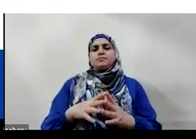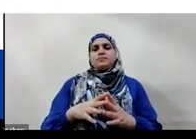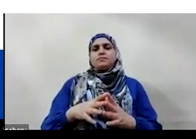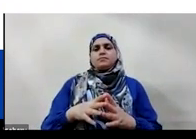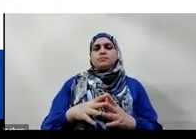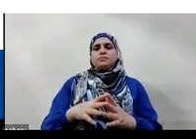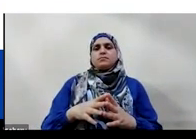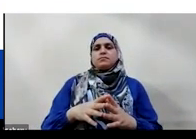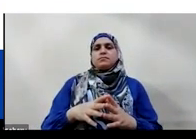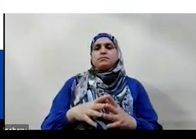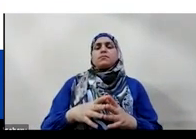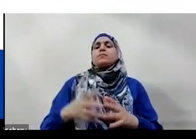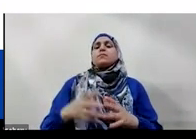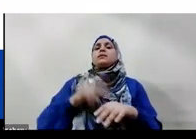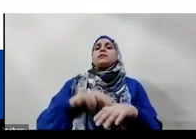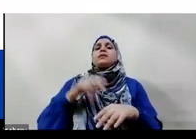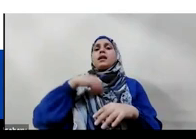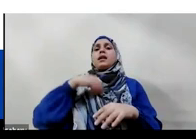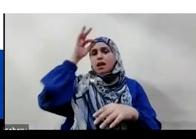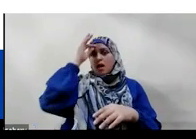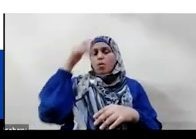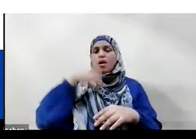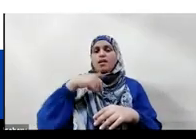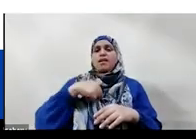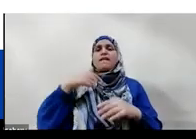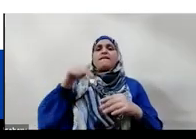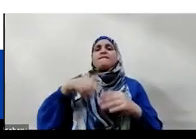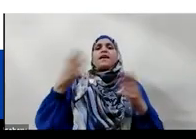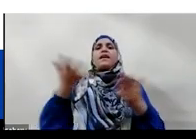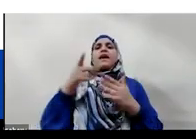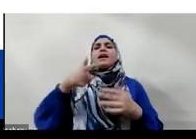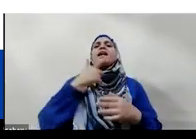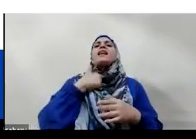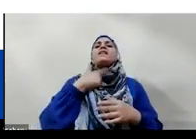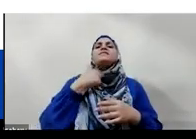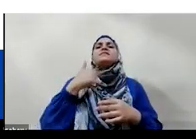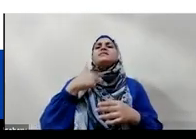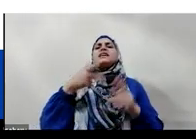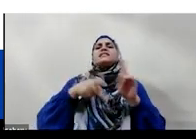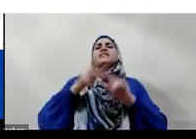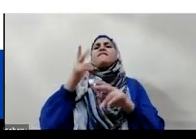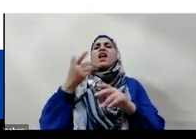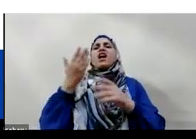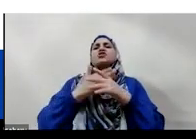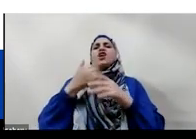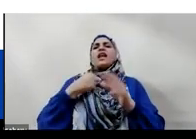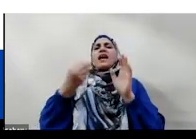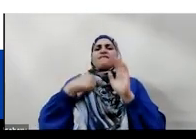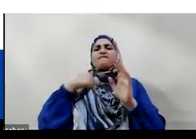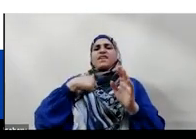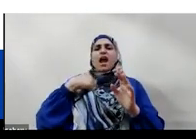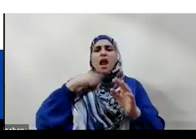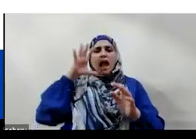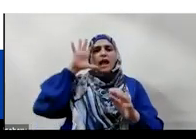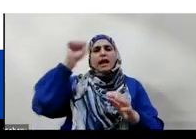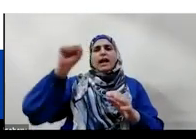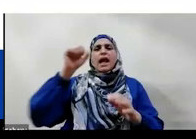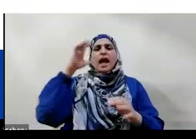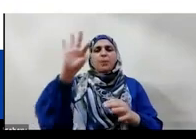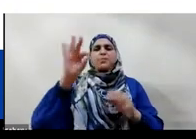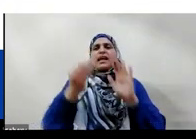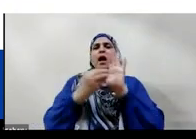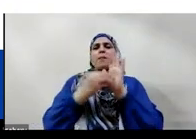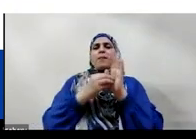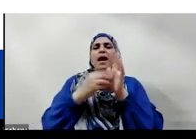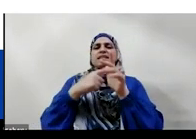اليونيفرسيتي بريفرنس هنا بيقول لي لو عندي اي بريفرنس لجامعات في الولايات المتحده الامريكيه، فبحدد عدد البريفرنس دي